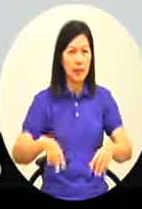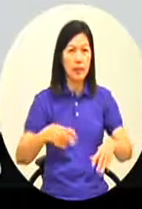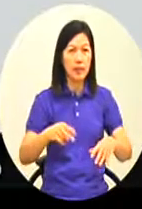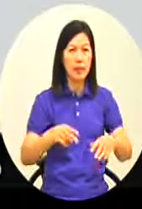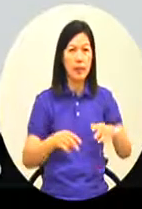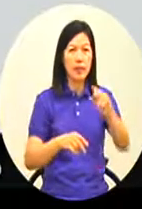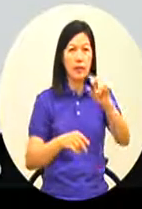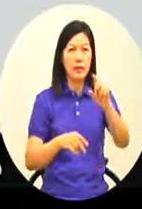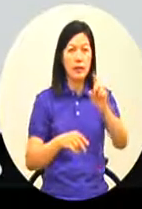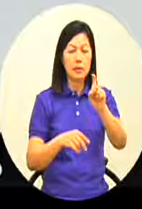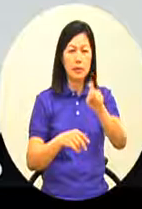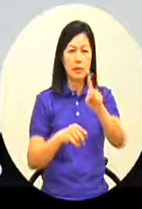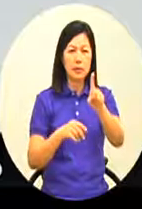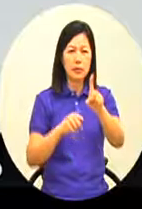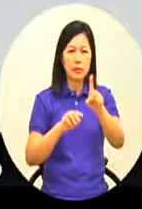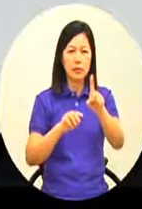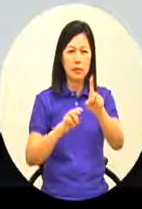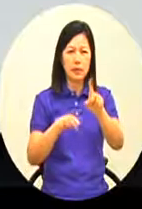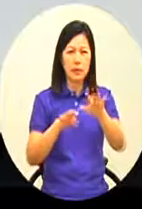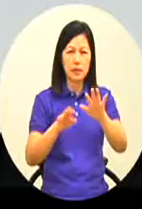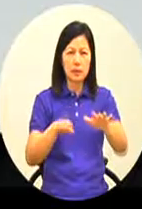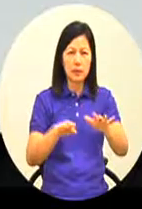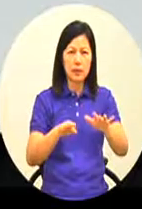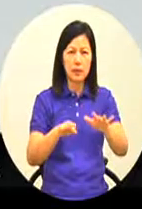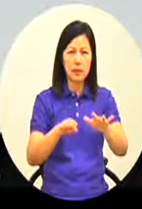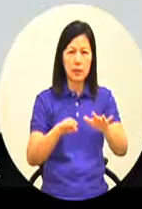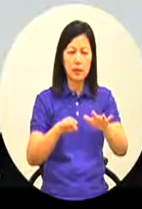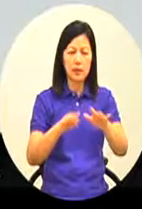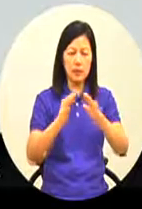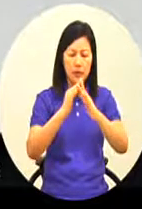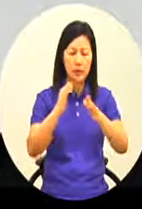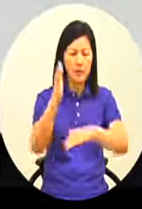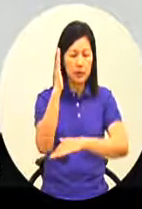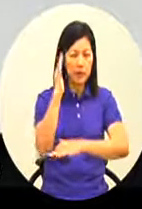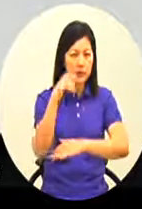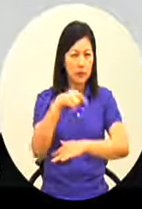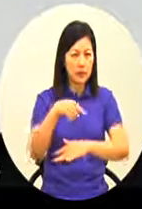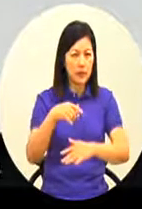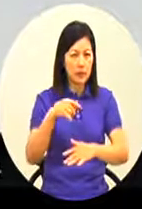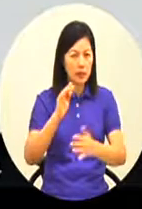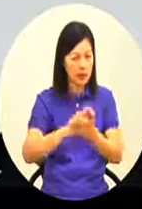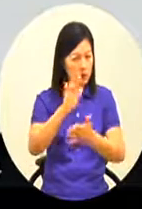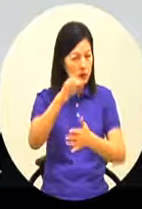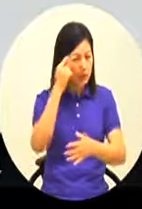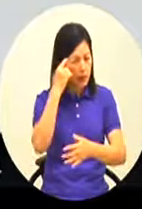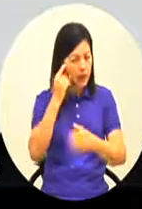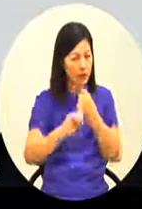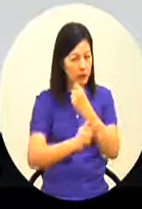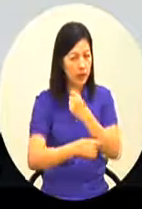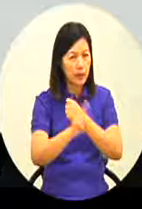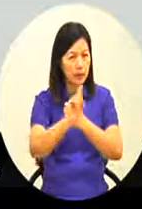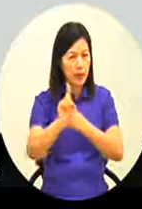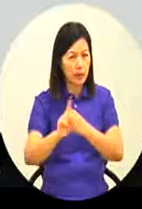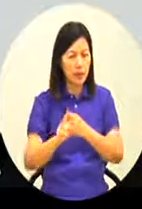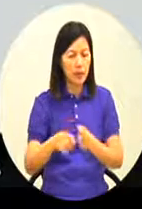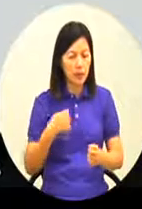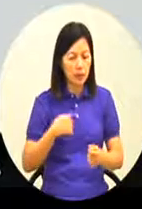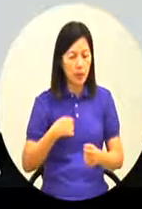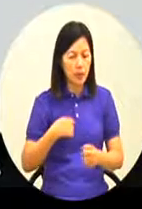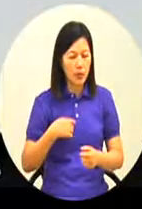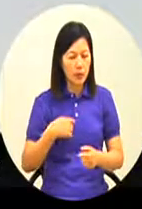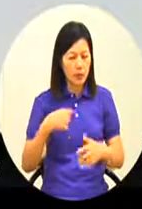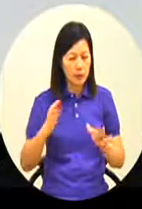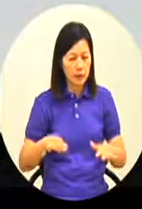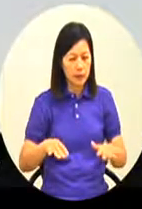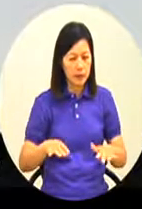前国防部没有新的进度，那也就是说市政府这边未来有什么新的想法，我想我还是必须要跟局长很急的来